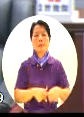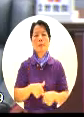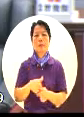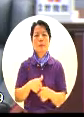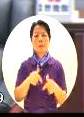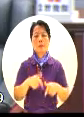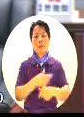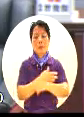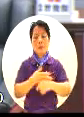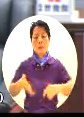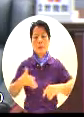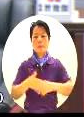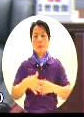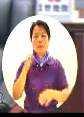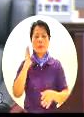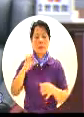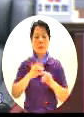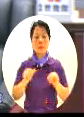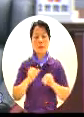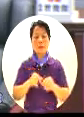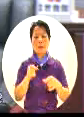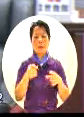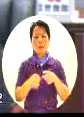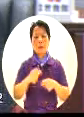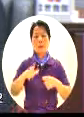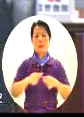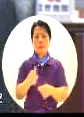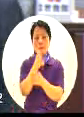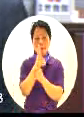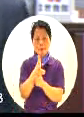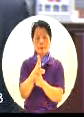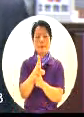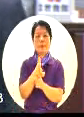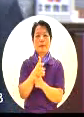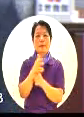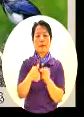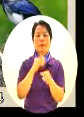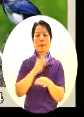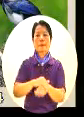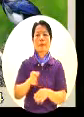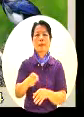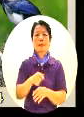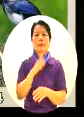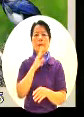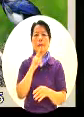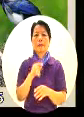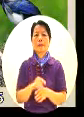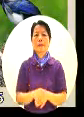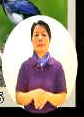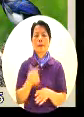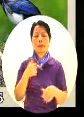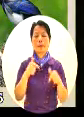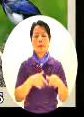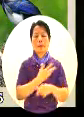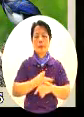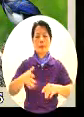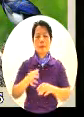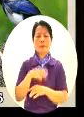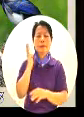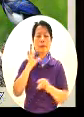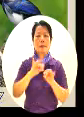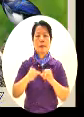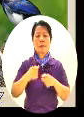园所拍摄的哈。那下一页，接着是讲以西溪湿地公